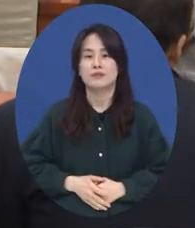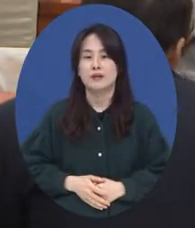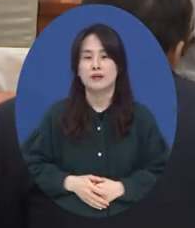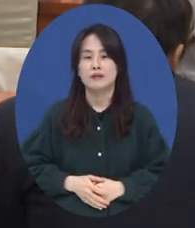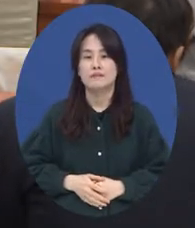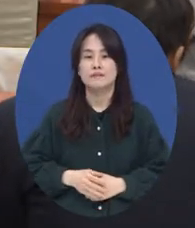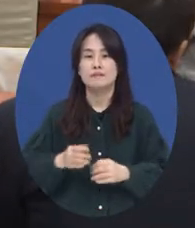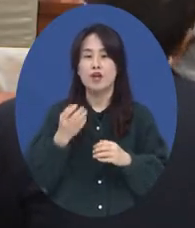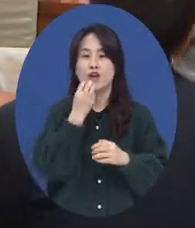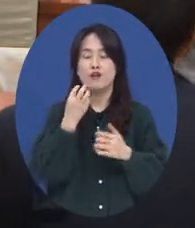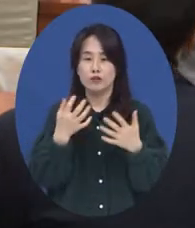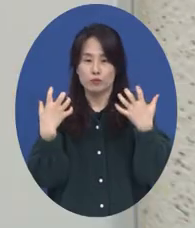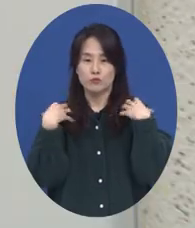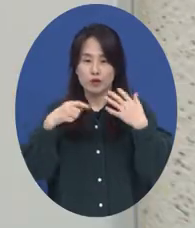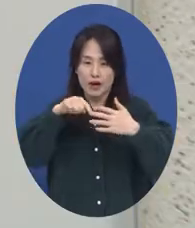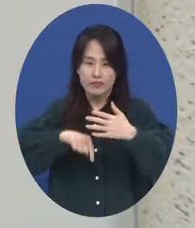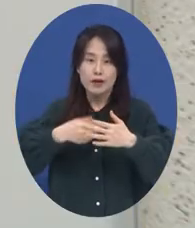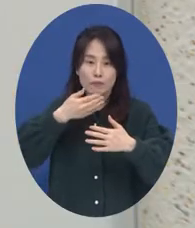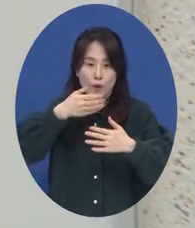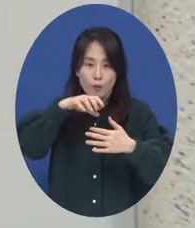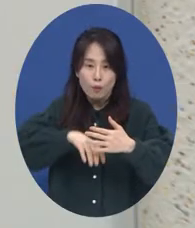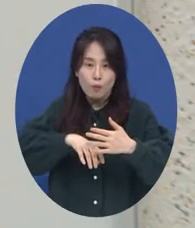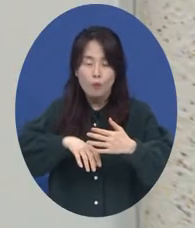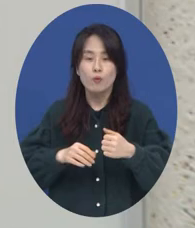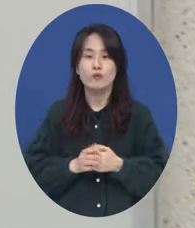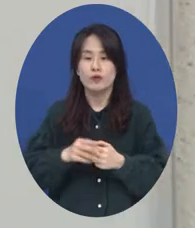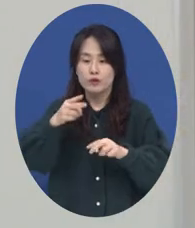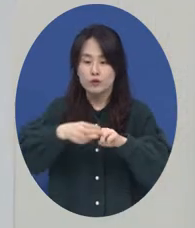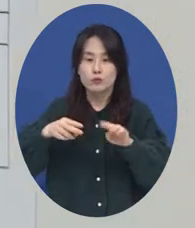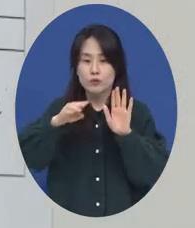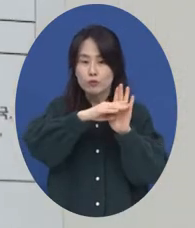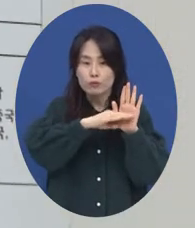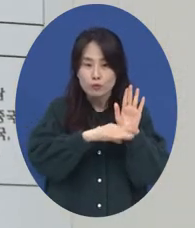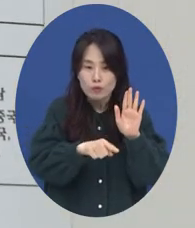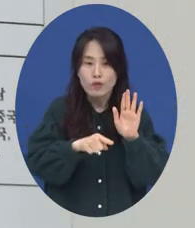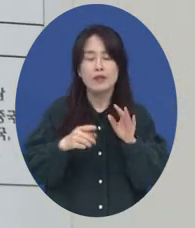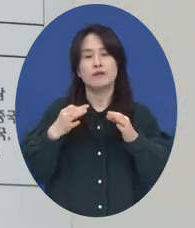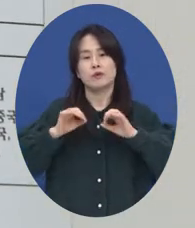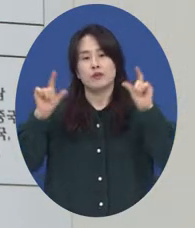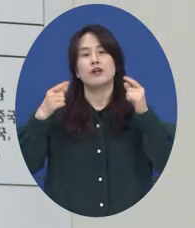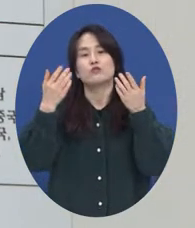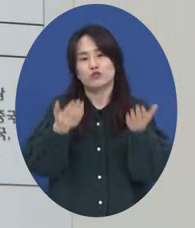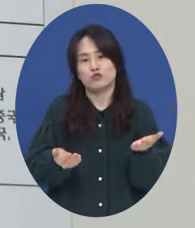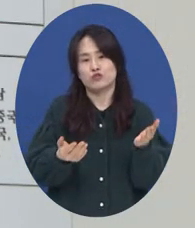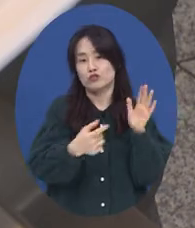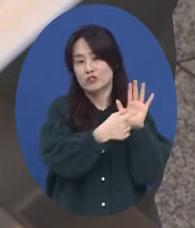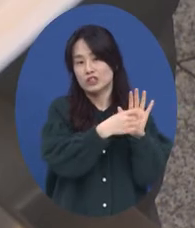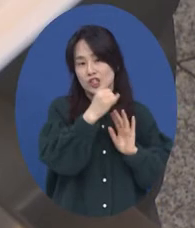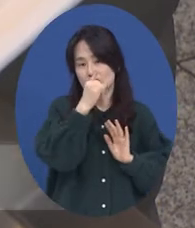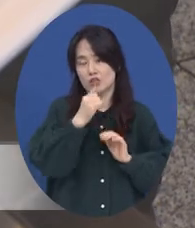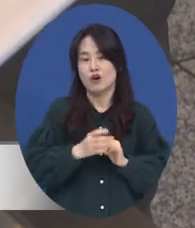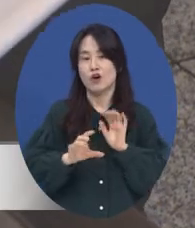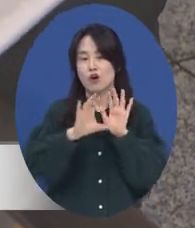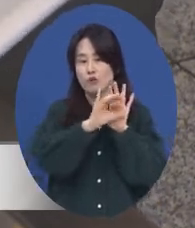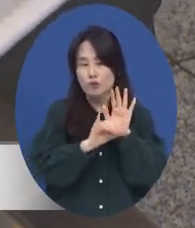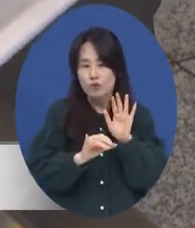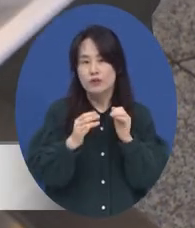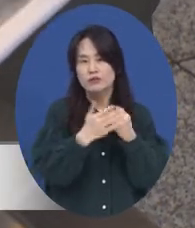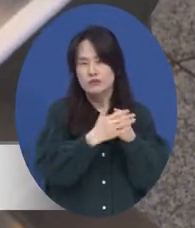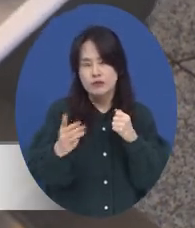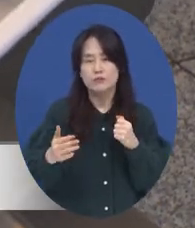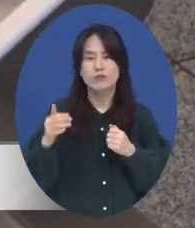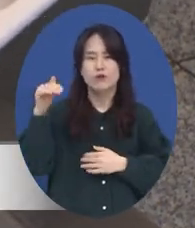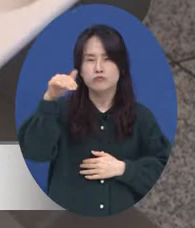경기도청 안에 있는 구내식당입니다. 식단표를 보니 금요일은 휴무라고 되어 있습니다. 코로나19로 침체된 지역 경제를 살리기